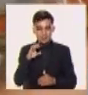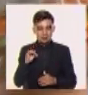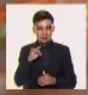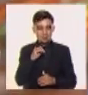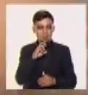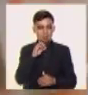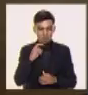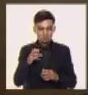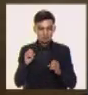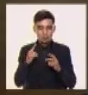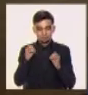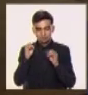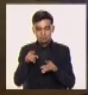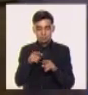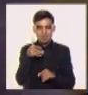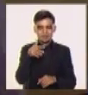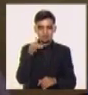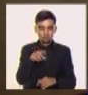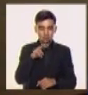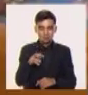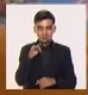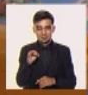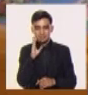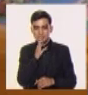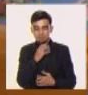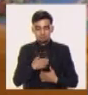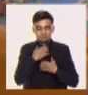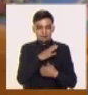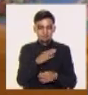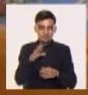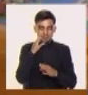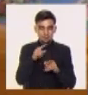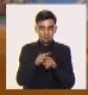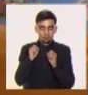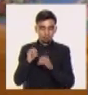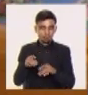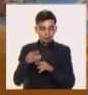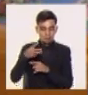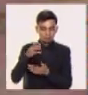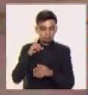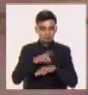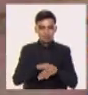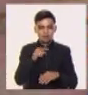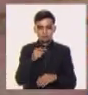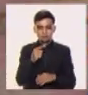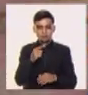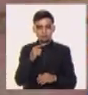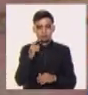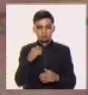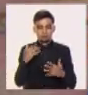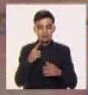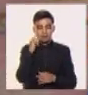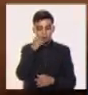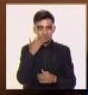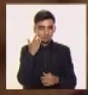Они оснащены камерой видеонаблюдения, и это может спугнуть мать-кукушку. Каждый год около 1500 малышей бросают родители.